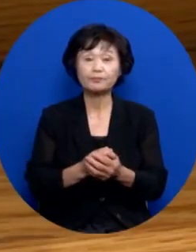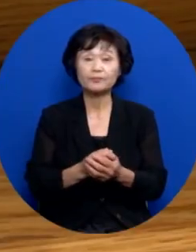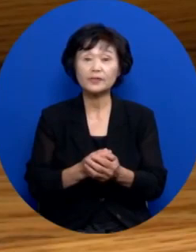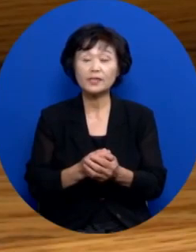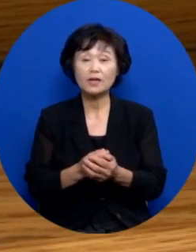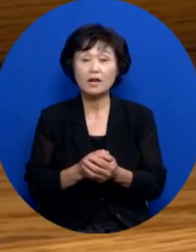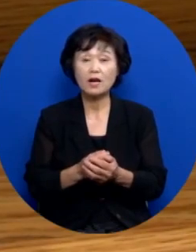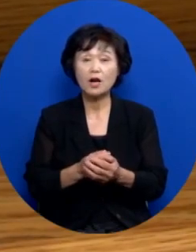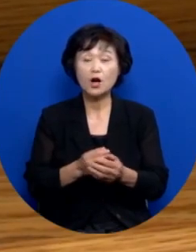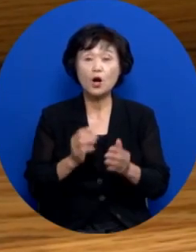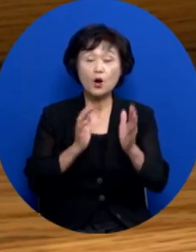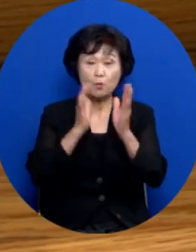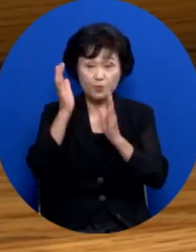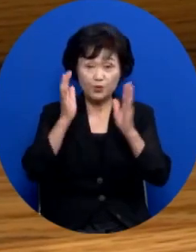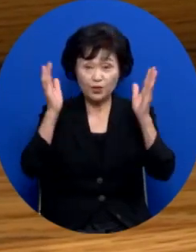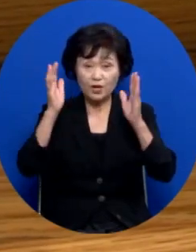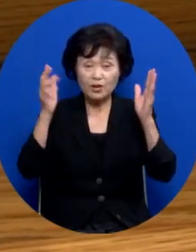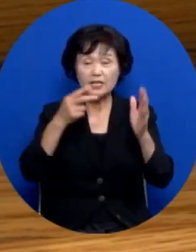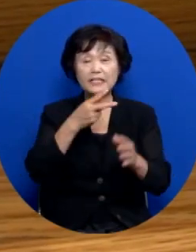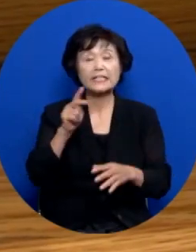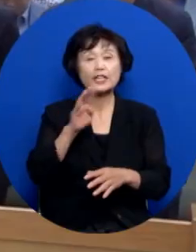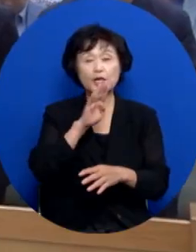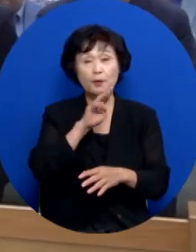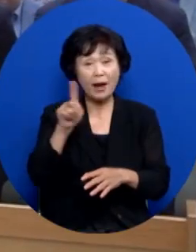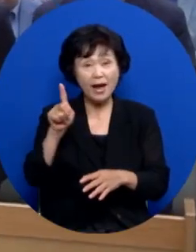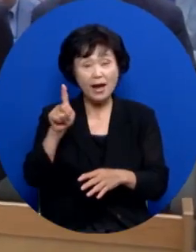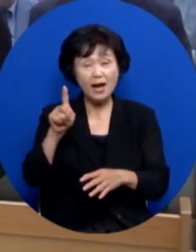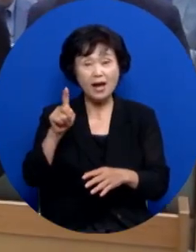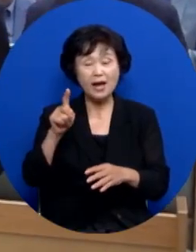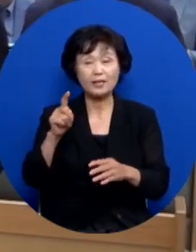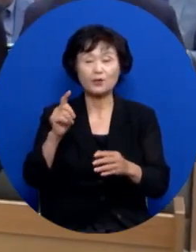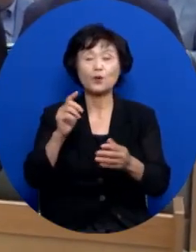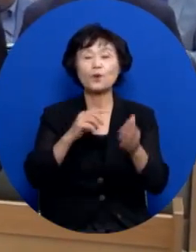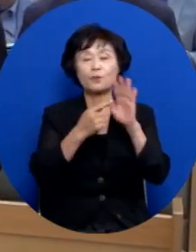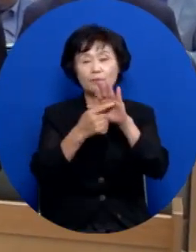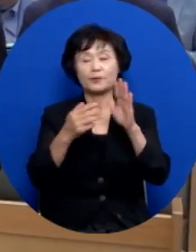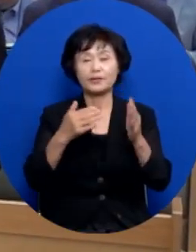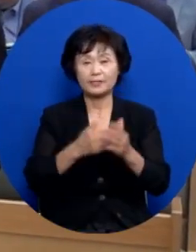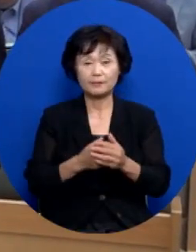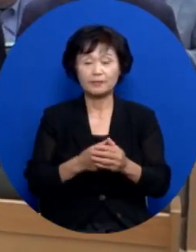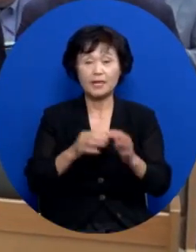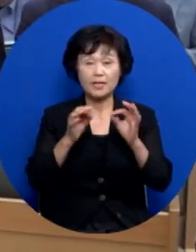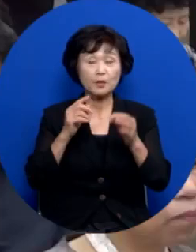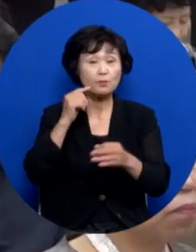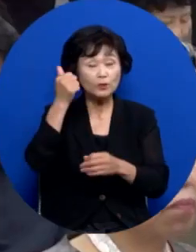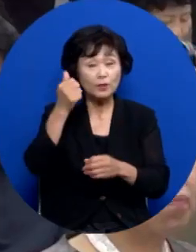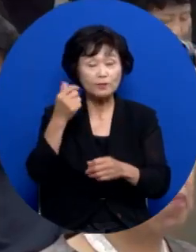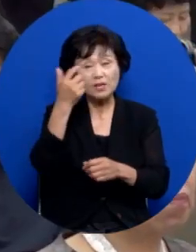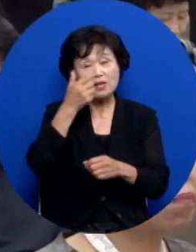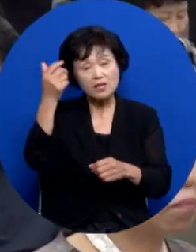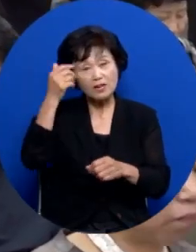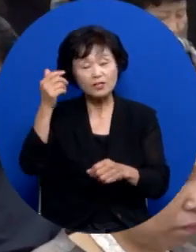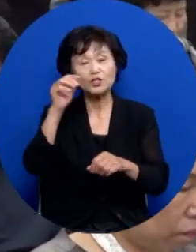강연했으며 뮤지컬 디바를 관람했습니다 이어 금란교회 김정민 목사가 영성훈련을 진행했습니다